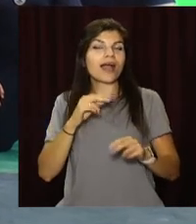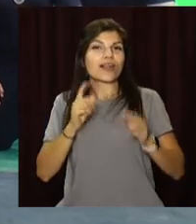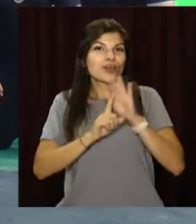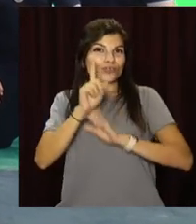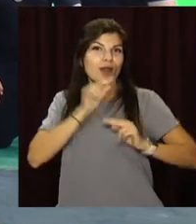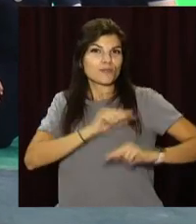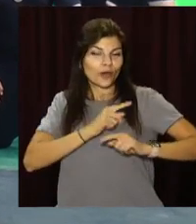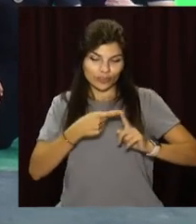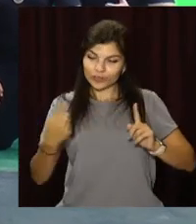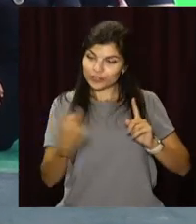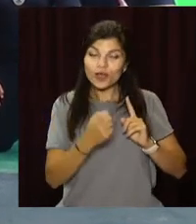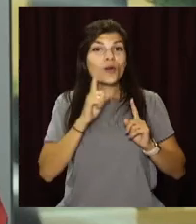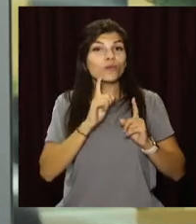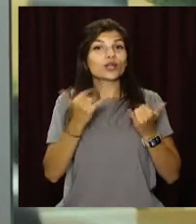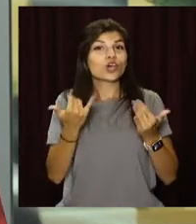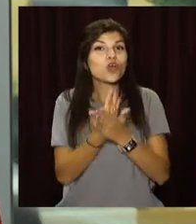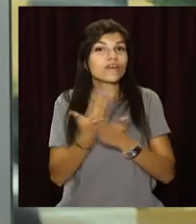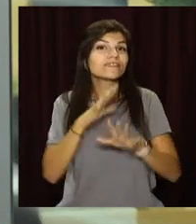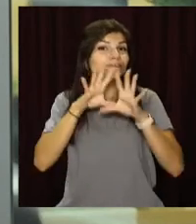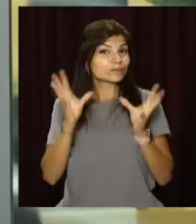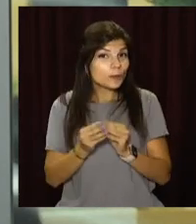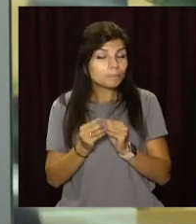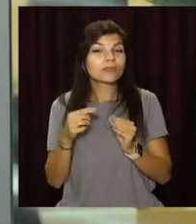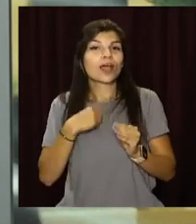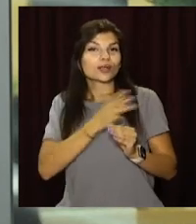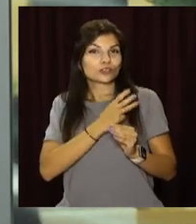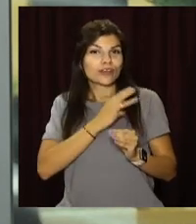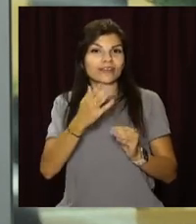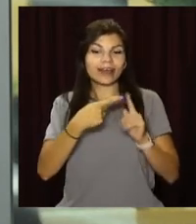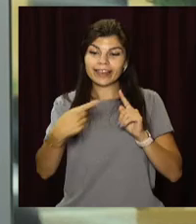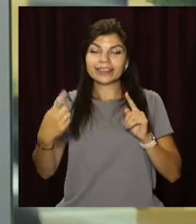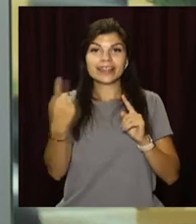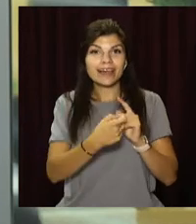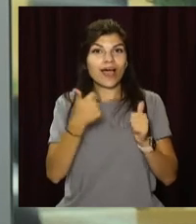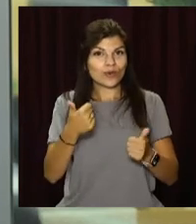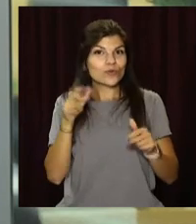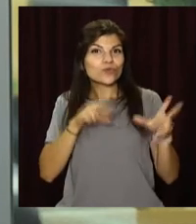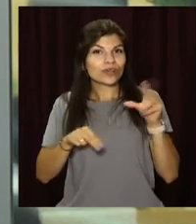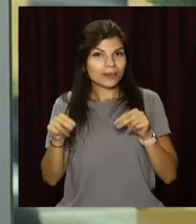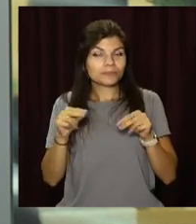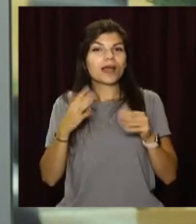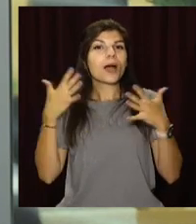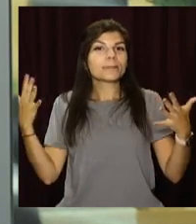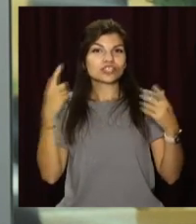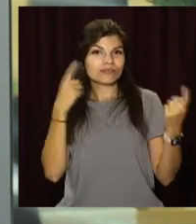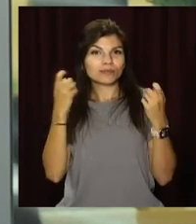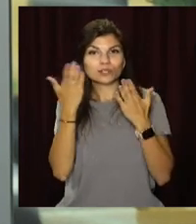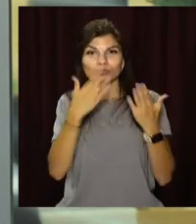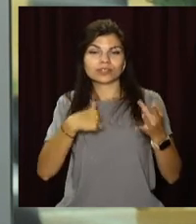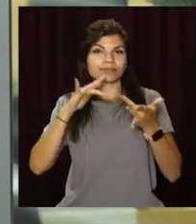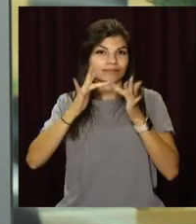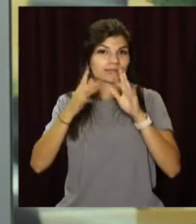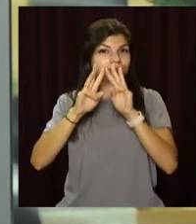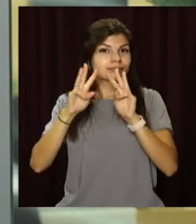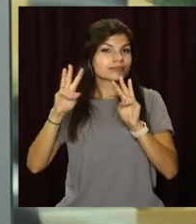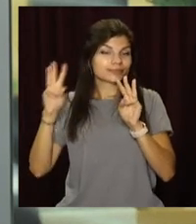News, телеканал «Відкритий». На цьому у мене все. Бажаю вам вдалого робочого тижня. А більше інформації читайте на нашому